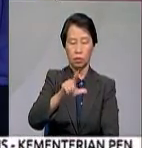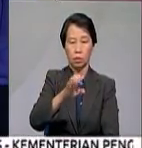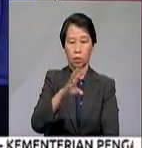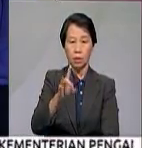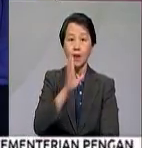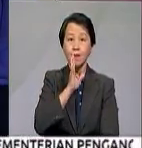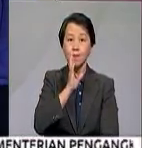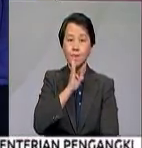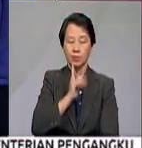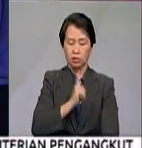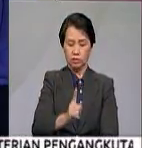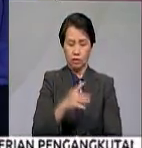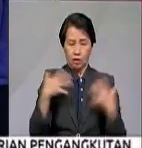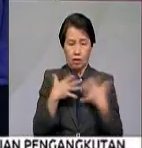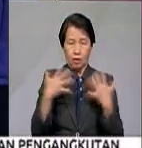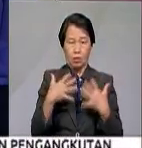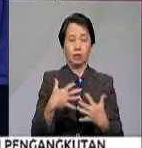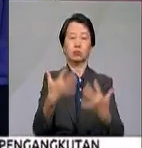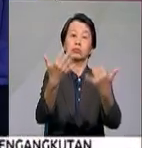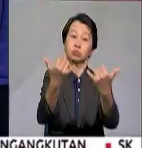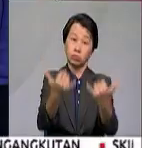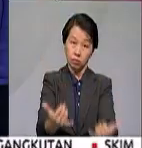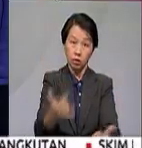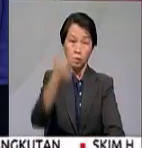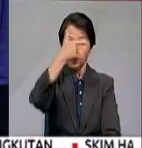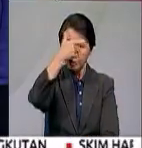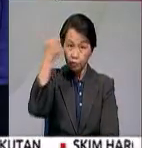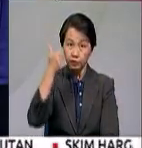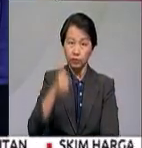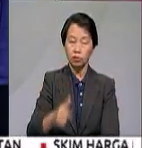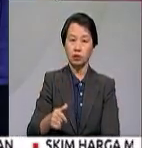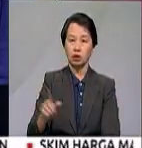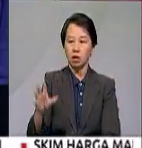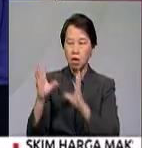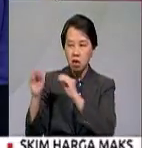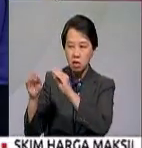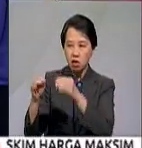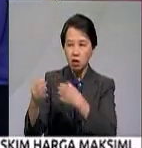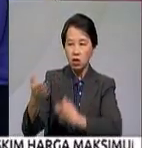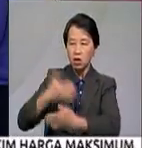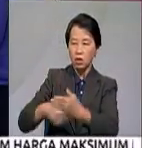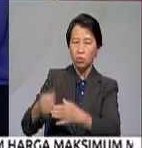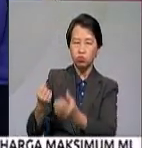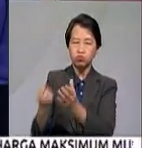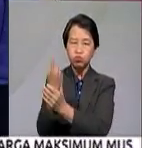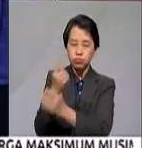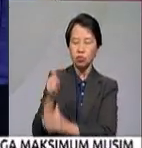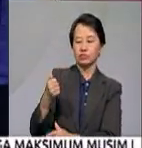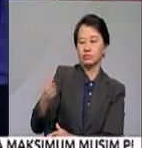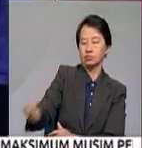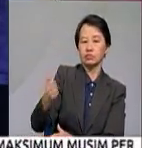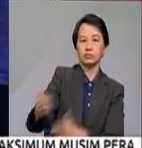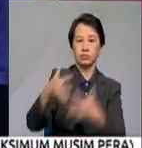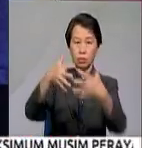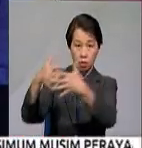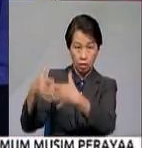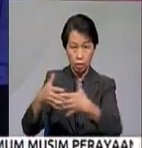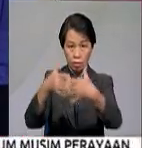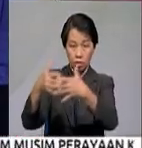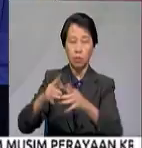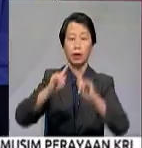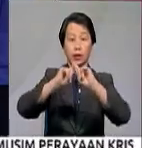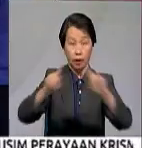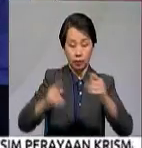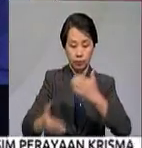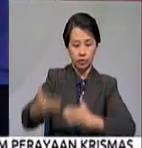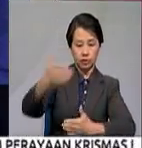menegaskan Islamofobia yang wujud hari ini adalah disebabkan propaganda yang dicetuskan sendiri oleh Amerika Syarikat. Namun